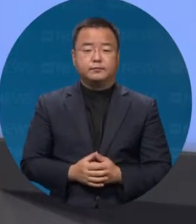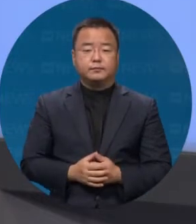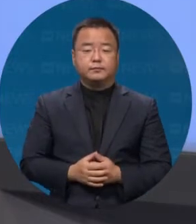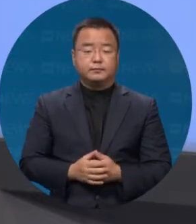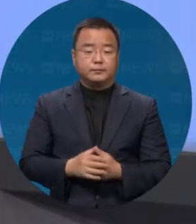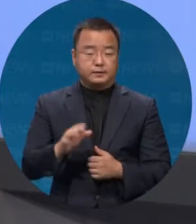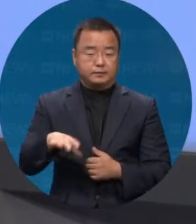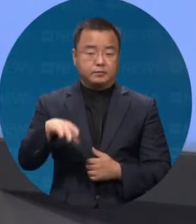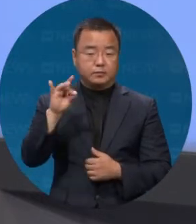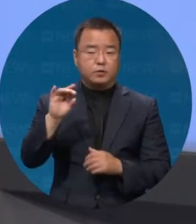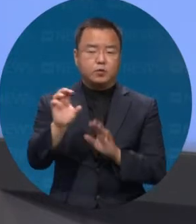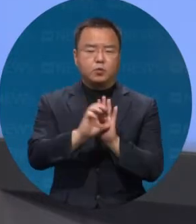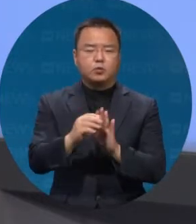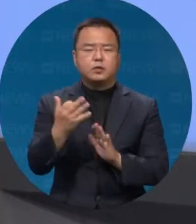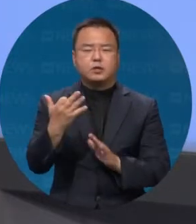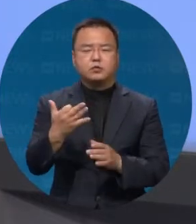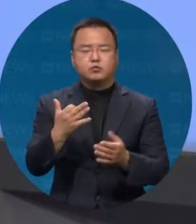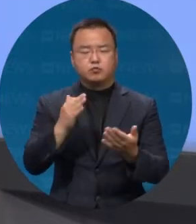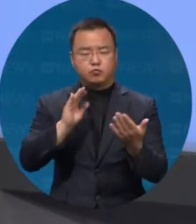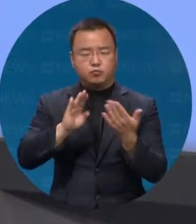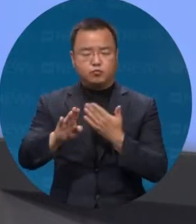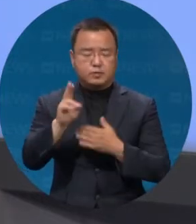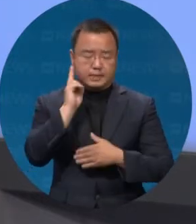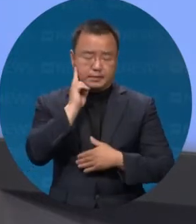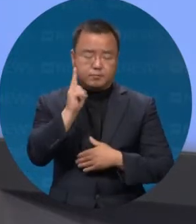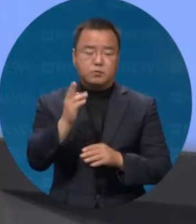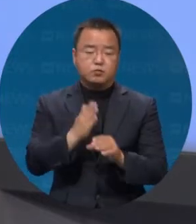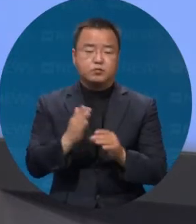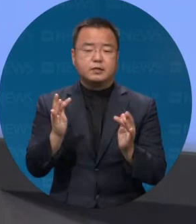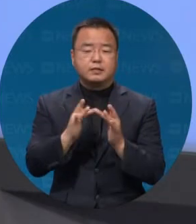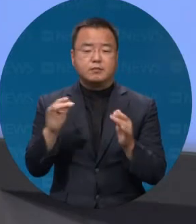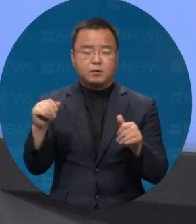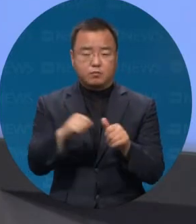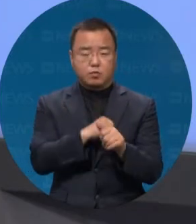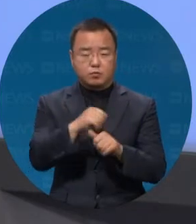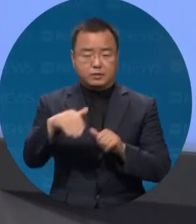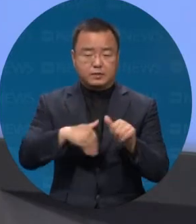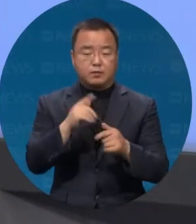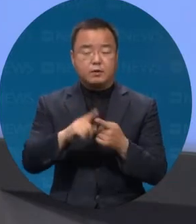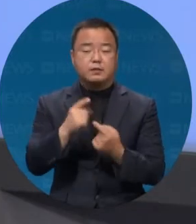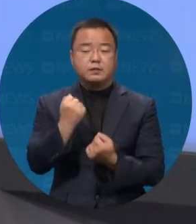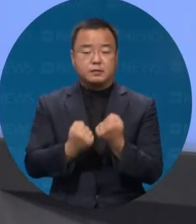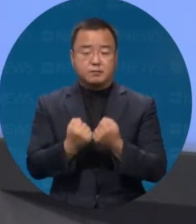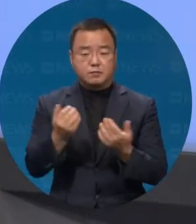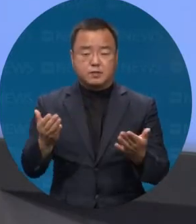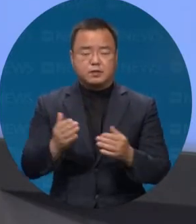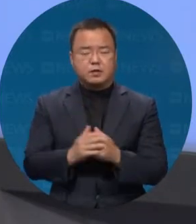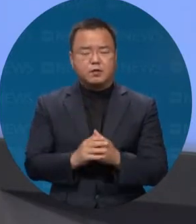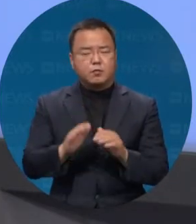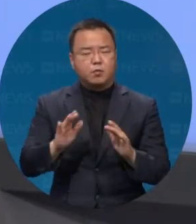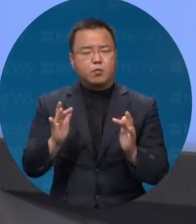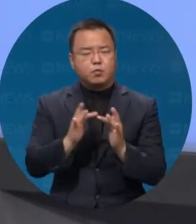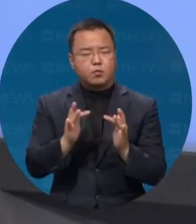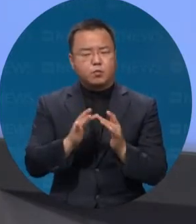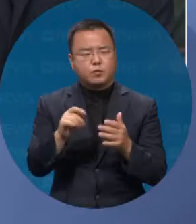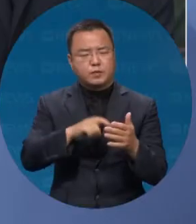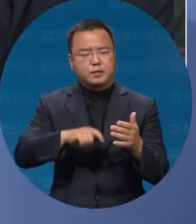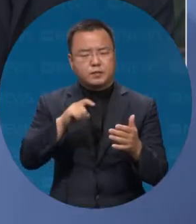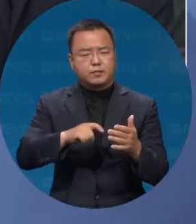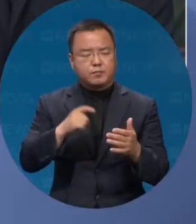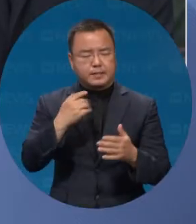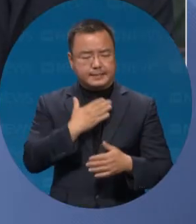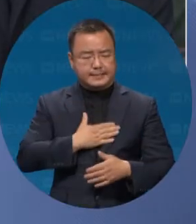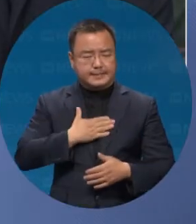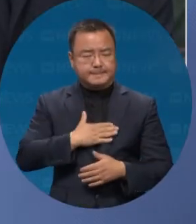네 우선 코로나 입으로 더욱 심각해진 사이버 폭력 실태 부터 설명 드리면 요 온라인 공간을 통한 정서적 괴롭힌 뿐만